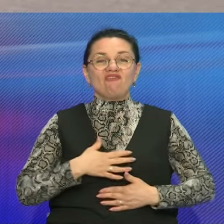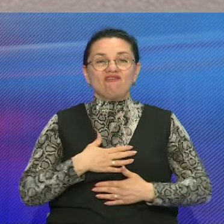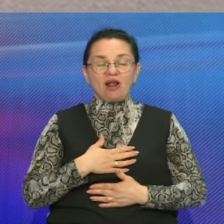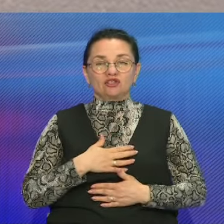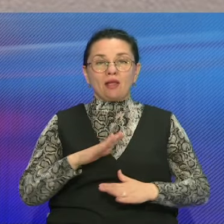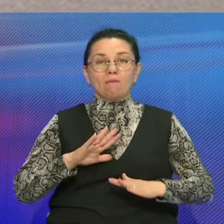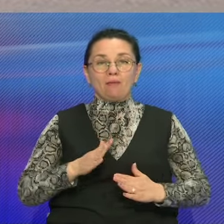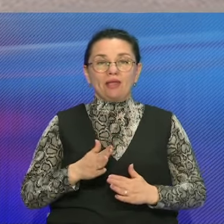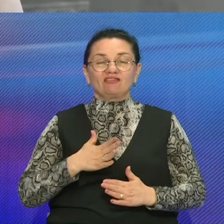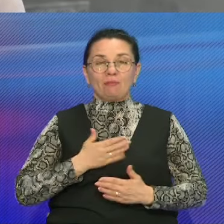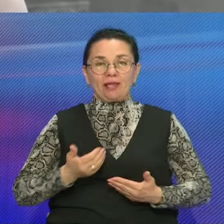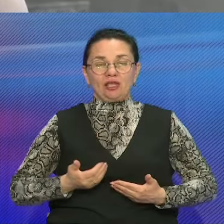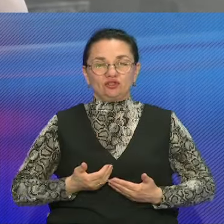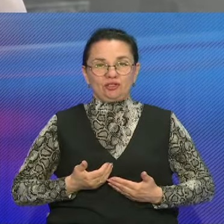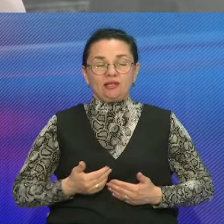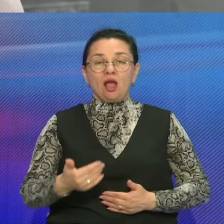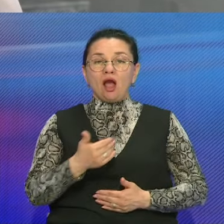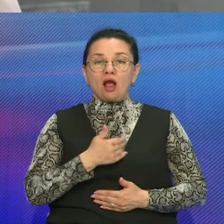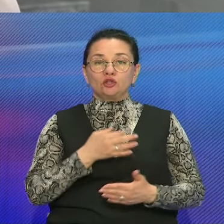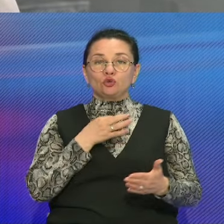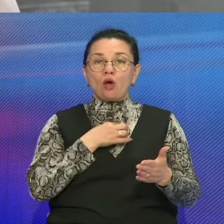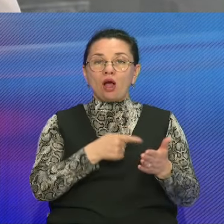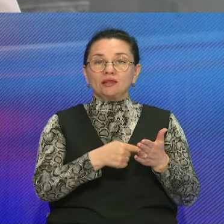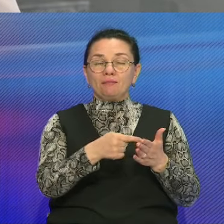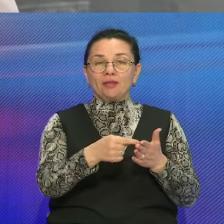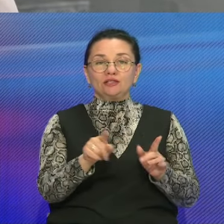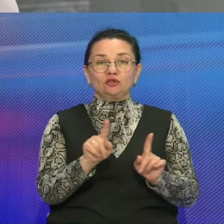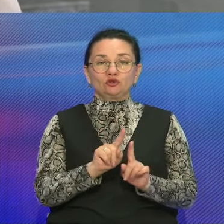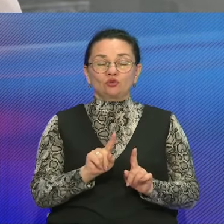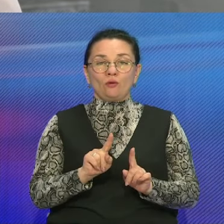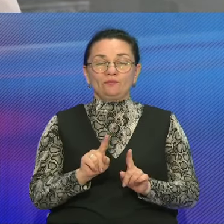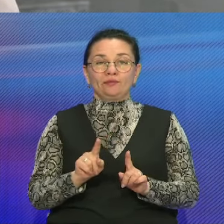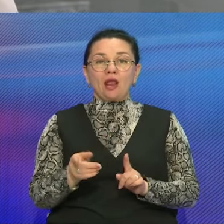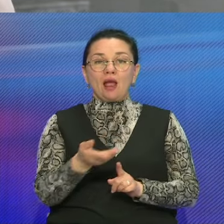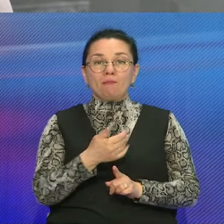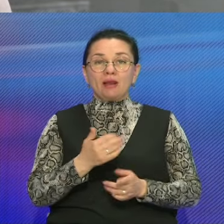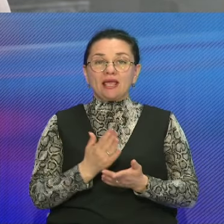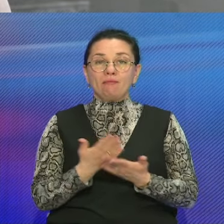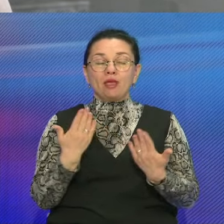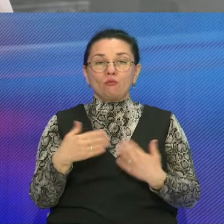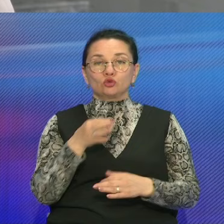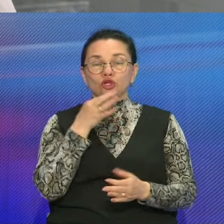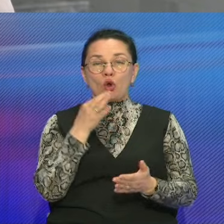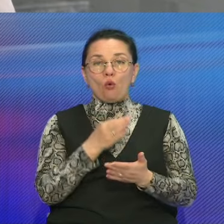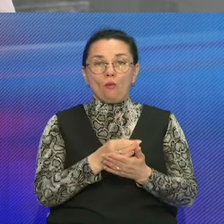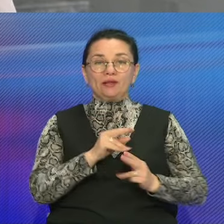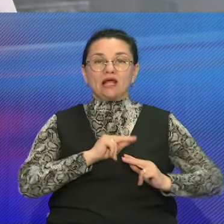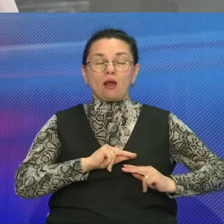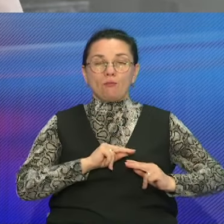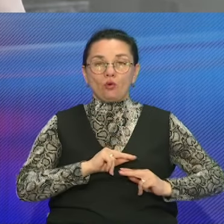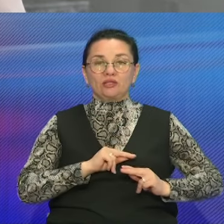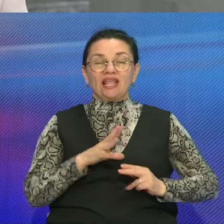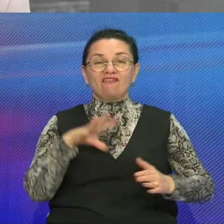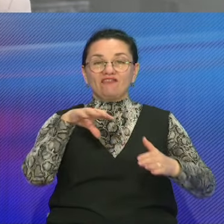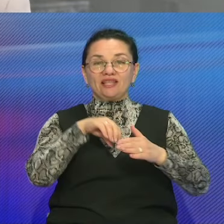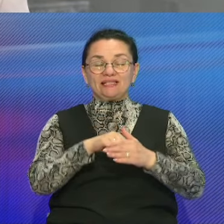моментом в моей жизни тоже. Хочу отметить, что мы имеем уже опыт и работы по